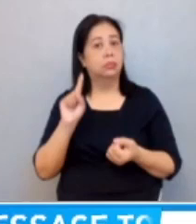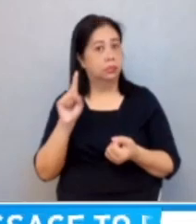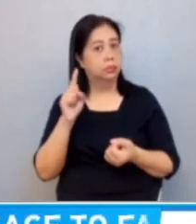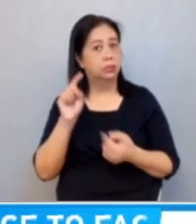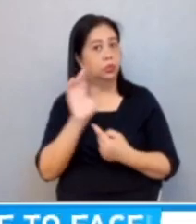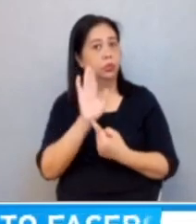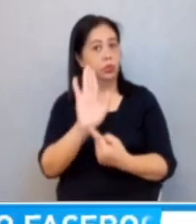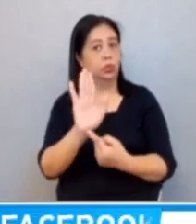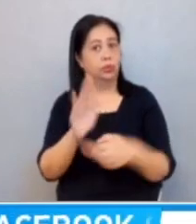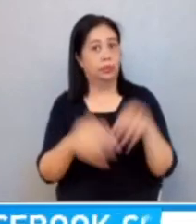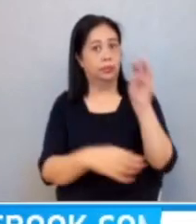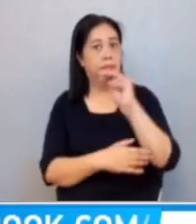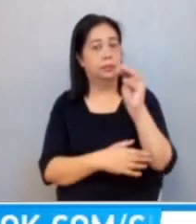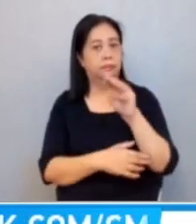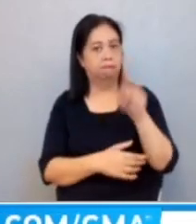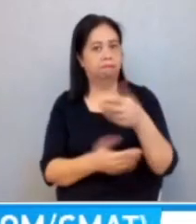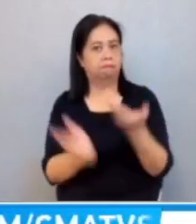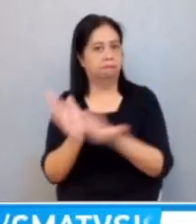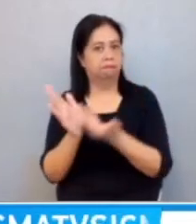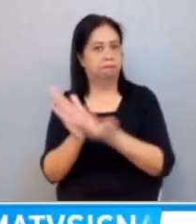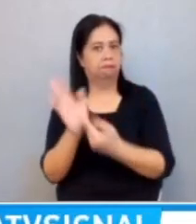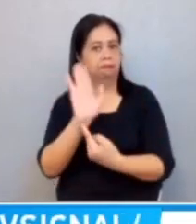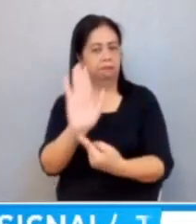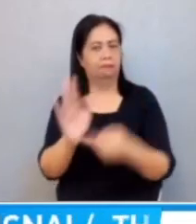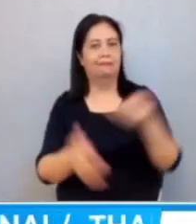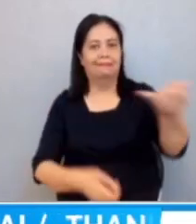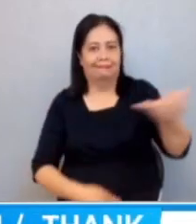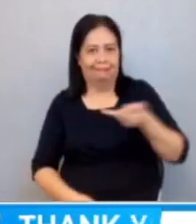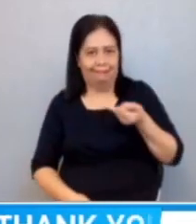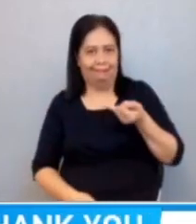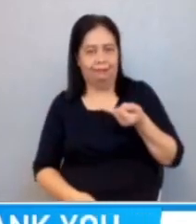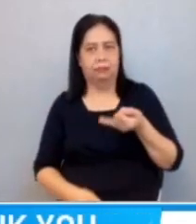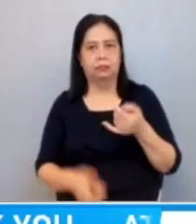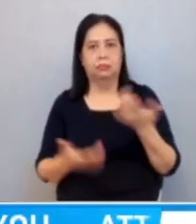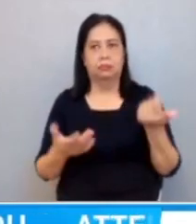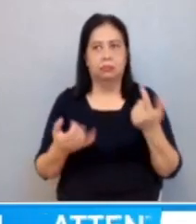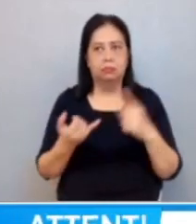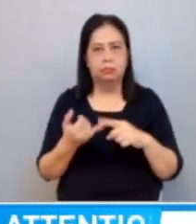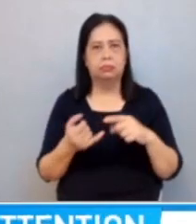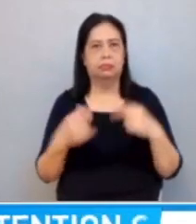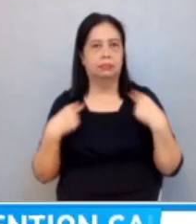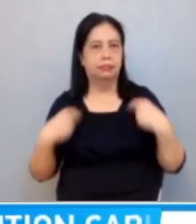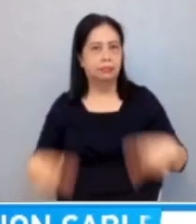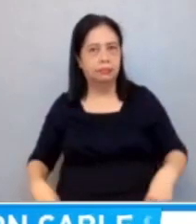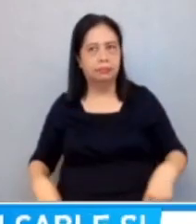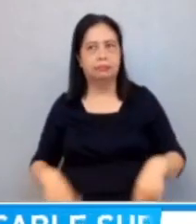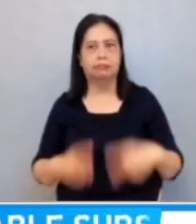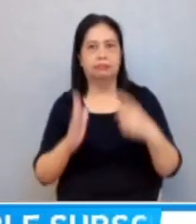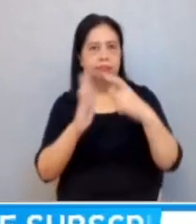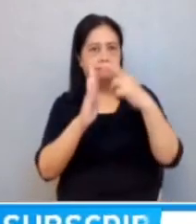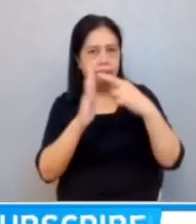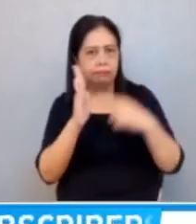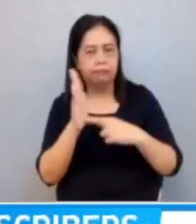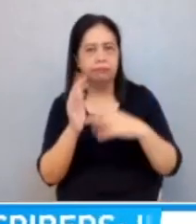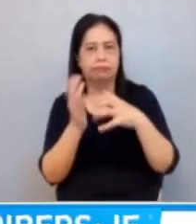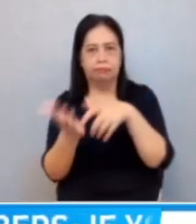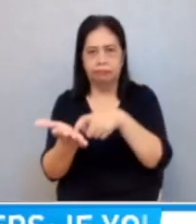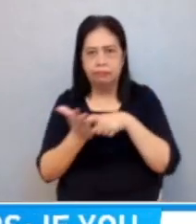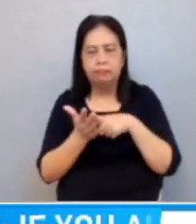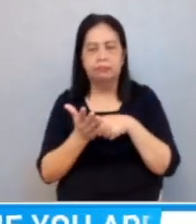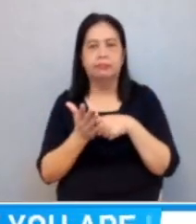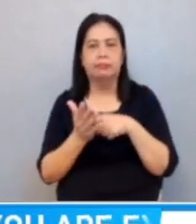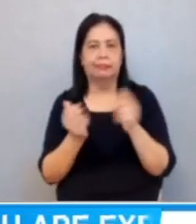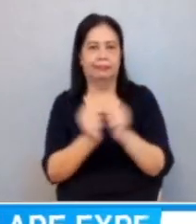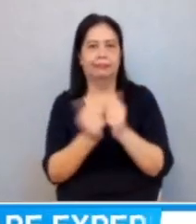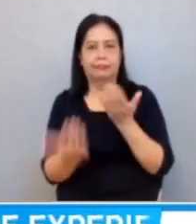sa Lunes ay yung mismong invitation nila maliban doon sa mga health protocol requirements na kailangan din